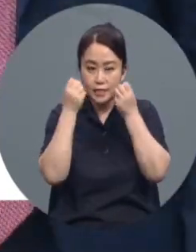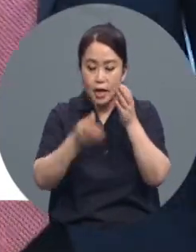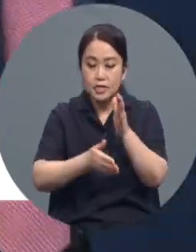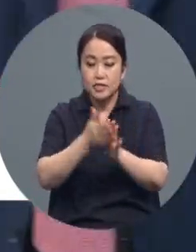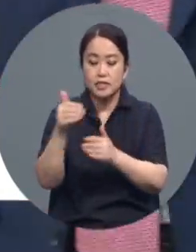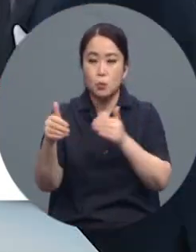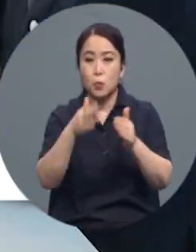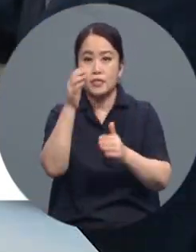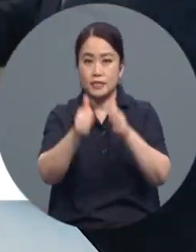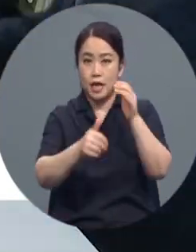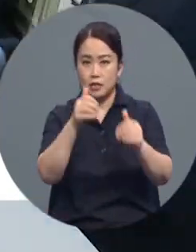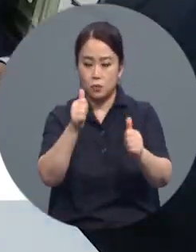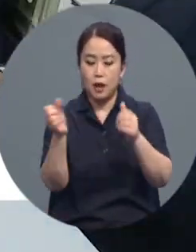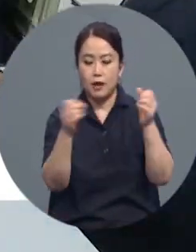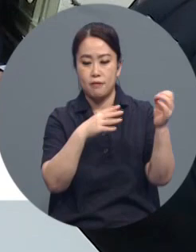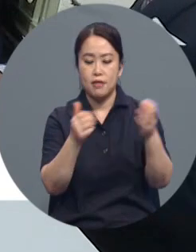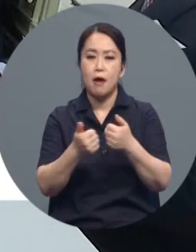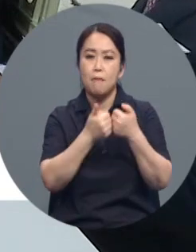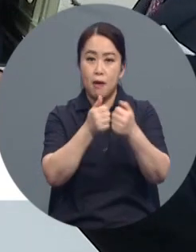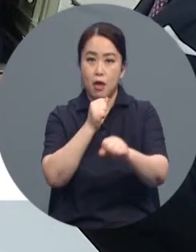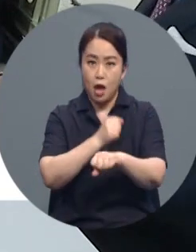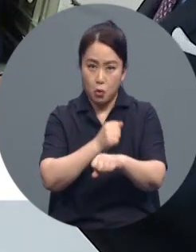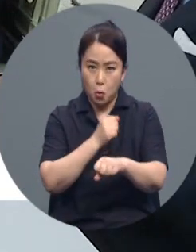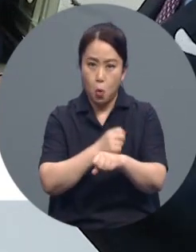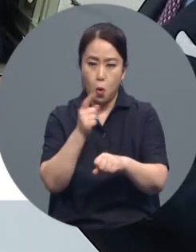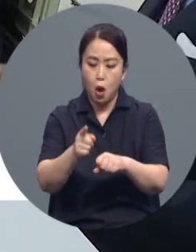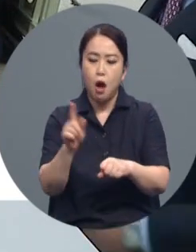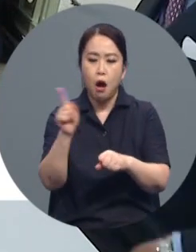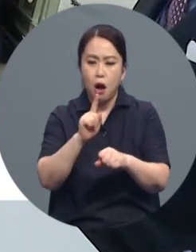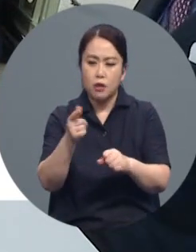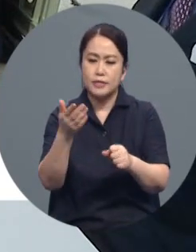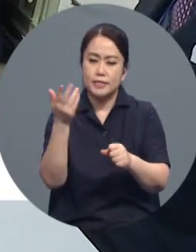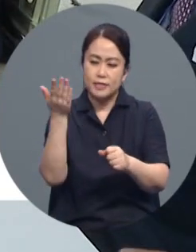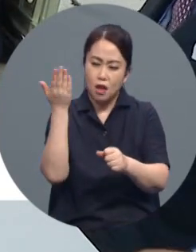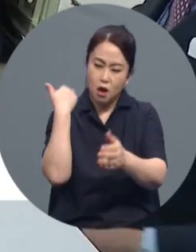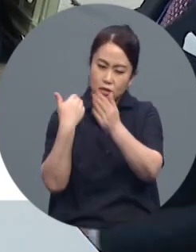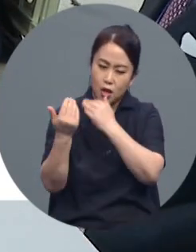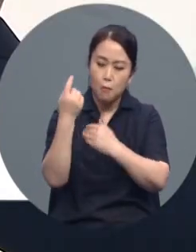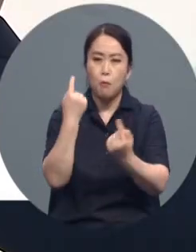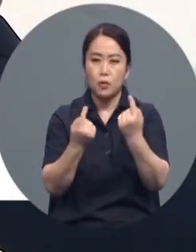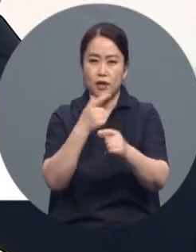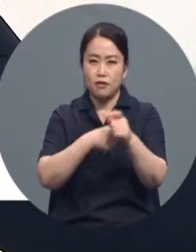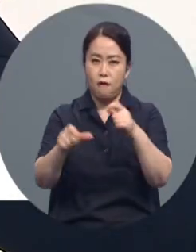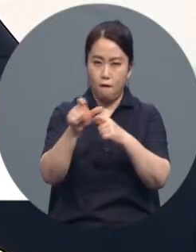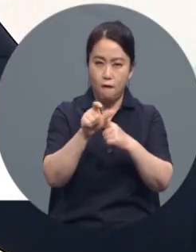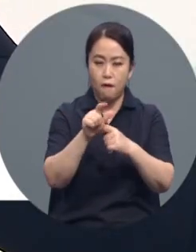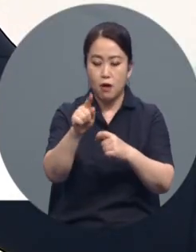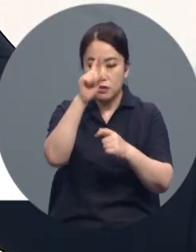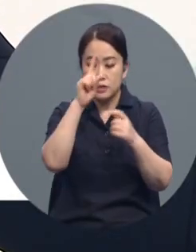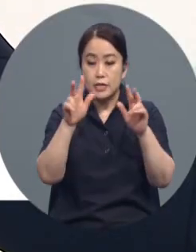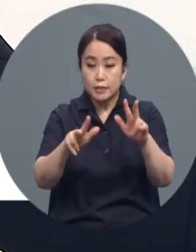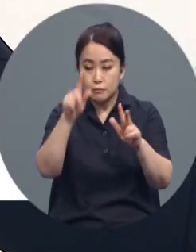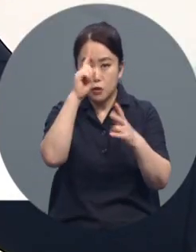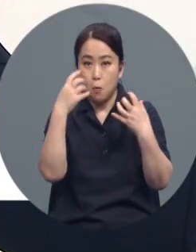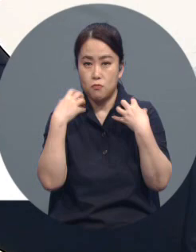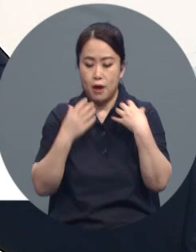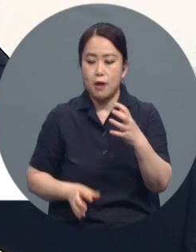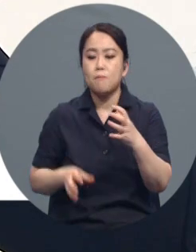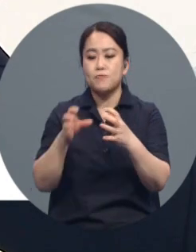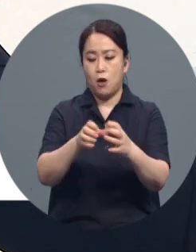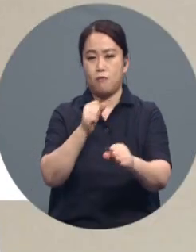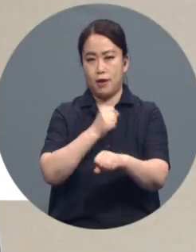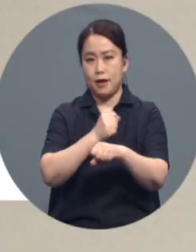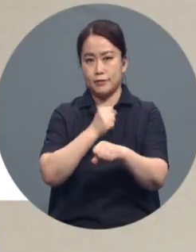정부보다 지역과 소통하고 협력하는 정부가 될 것이라고 강조했습니다. 윤 대통령은 지도지사를